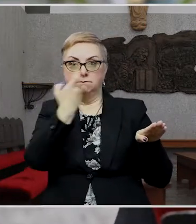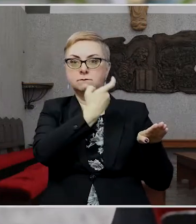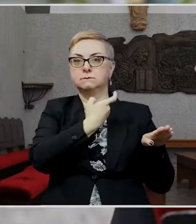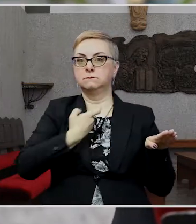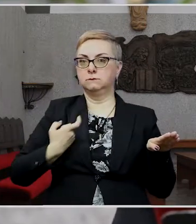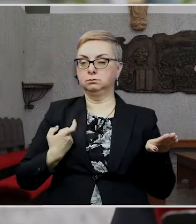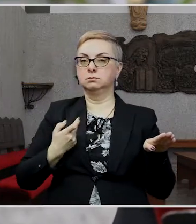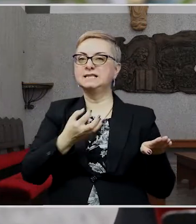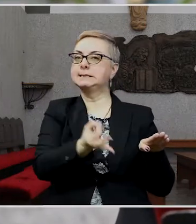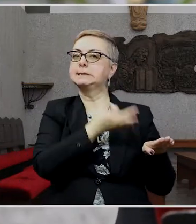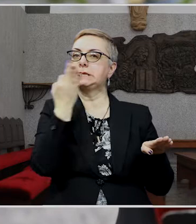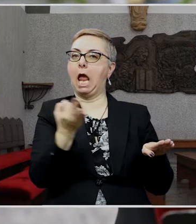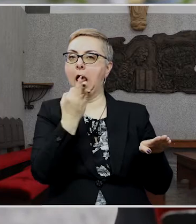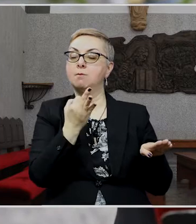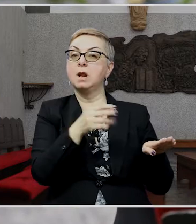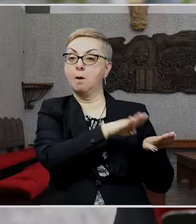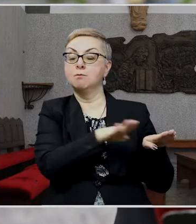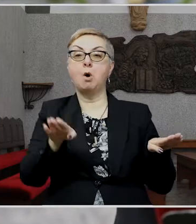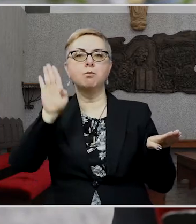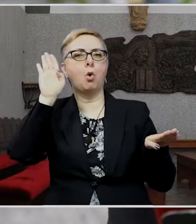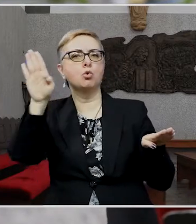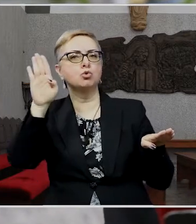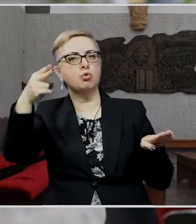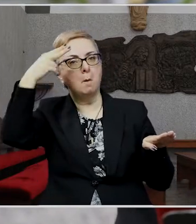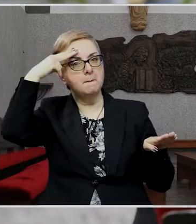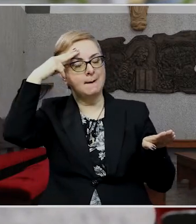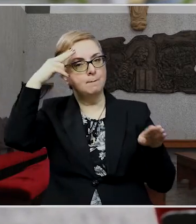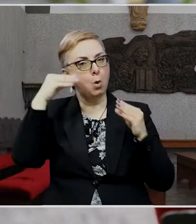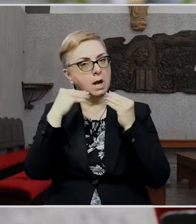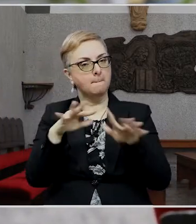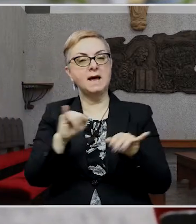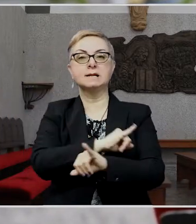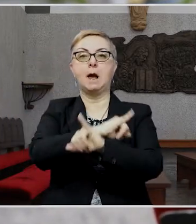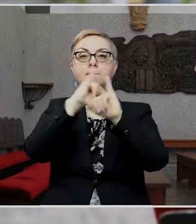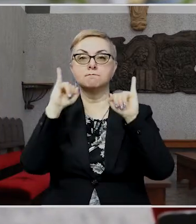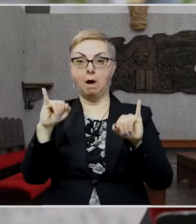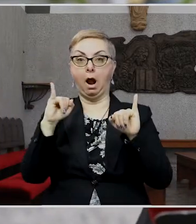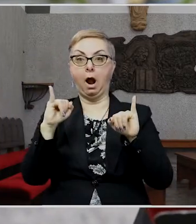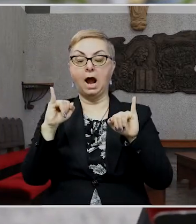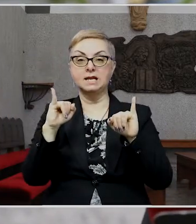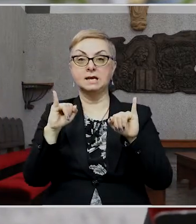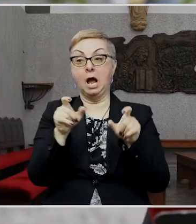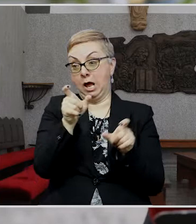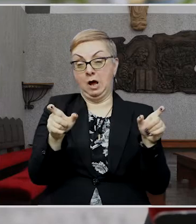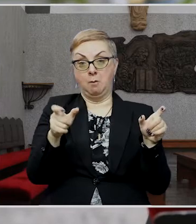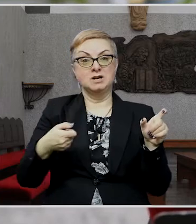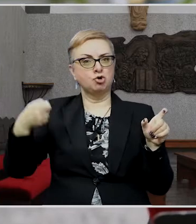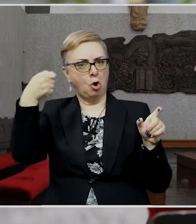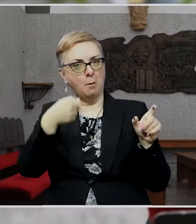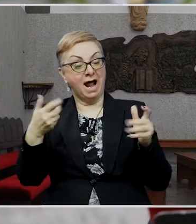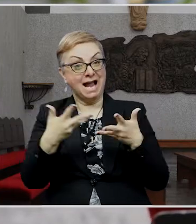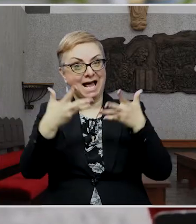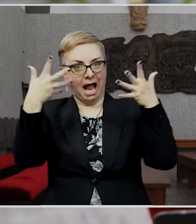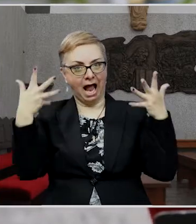perso la memoria del suo popolo direi che questa è la grandezza dei pastori di